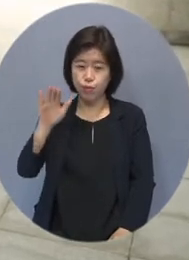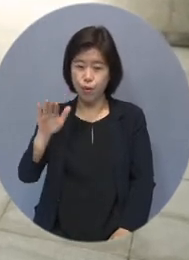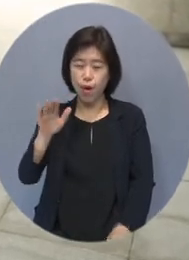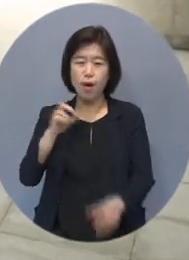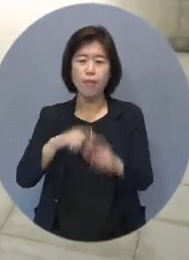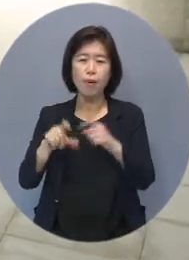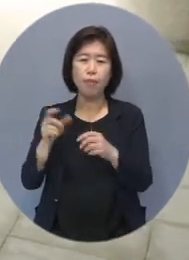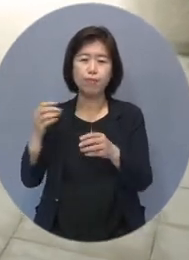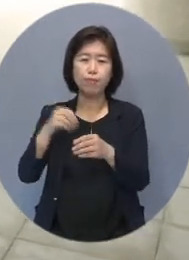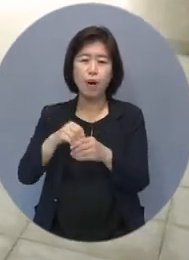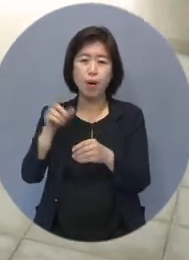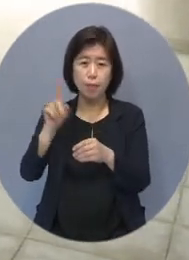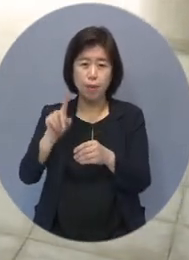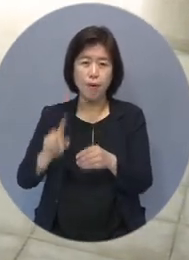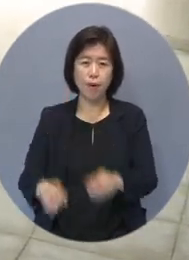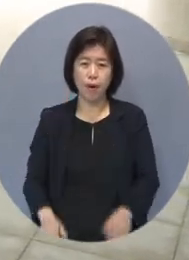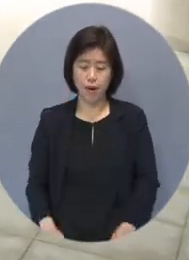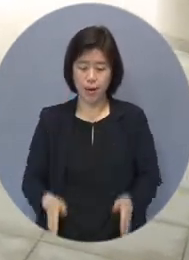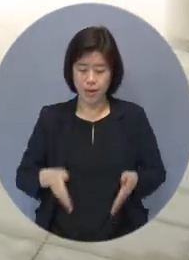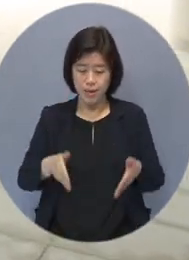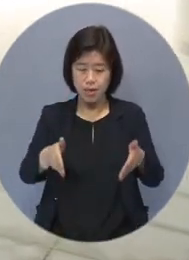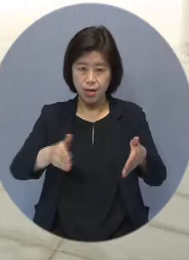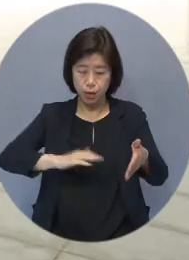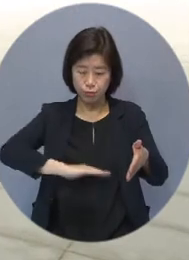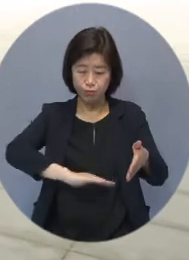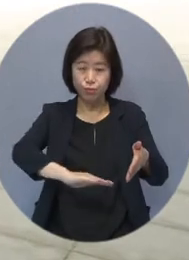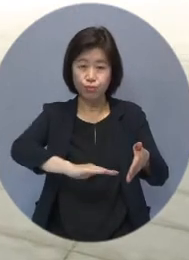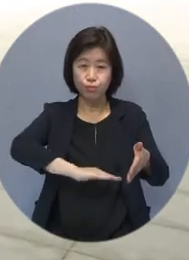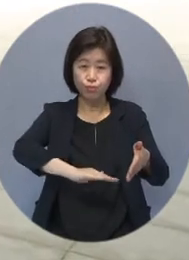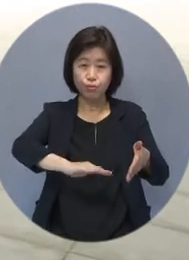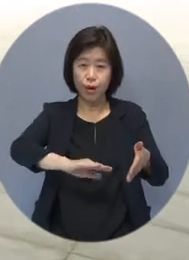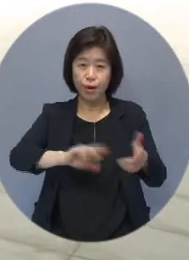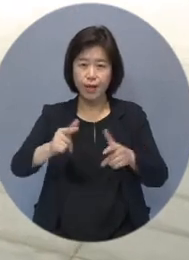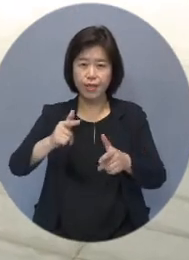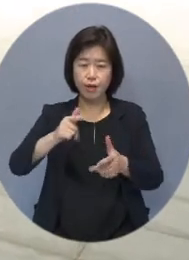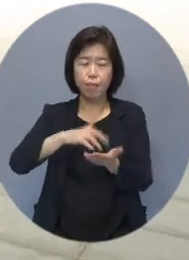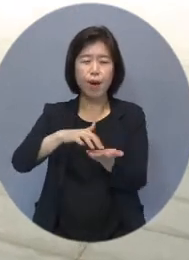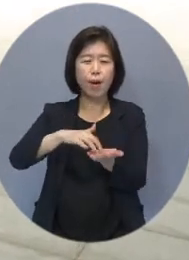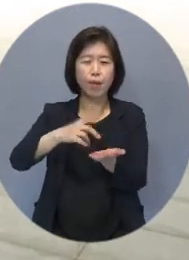동선에 이 유도 블럭이라든가 이런 블럭들이 공원에 같이 좀 깔려주면은